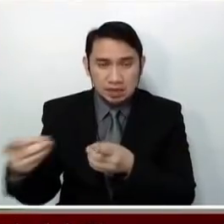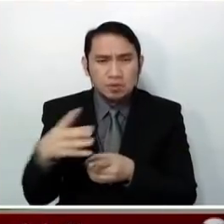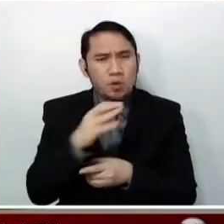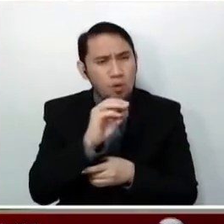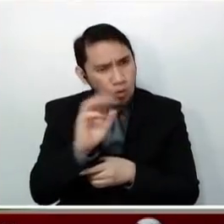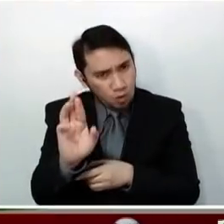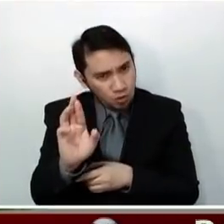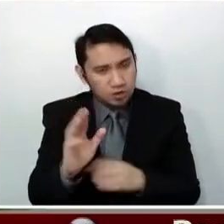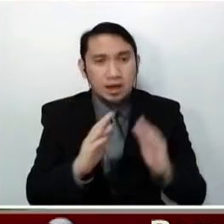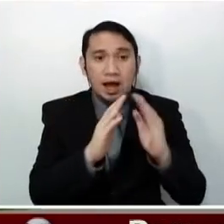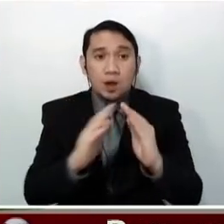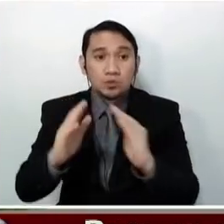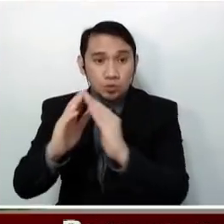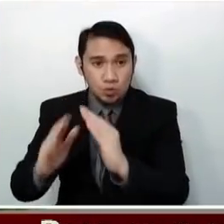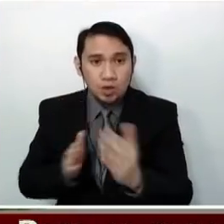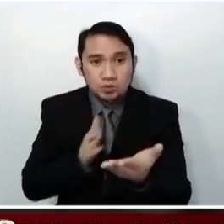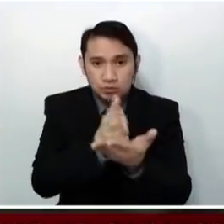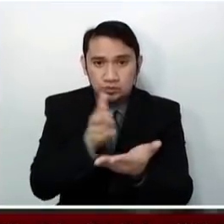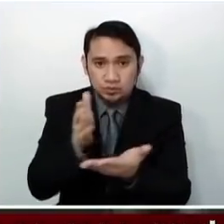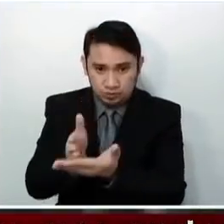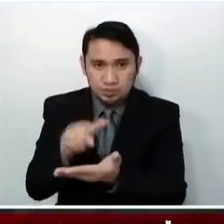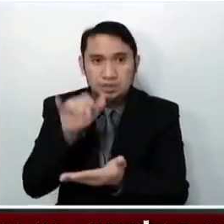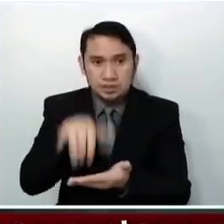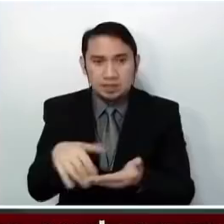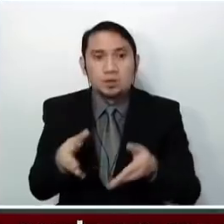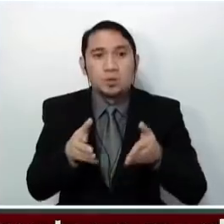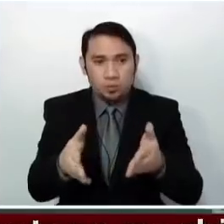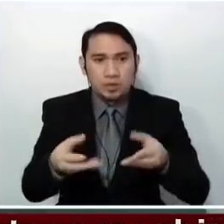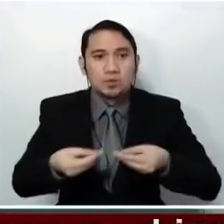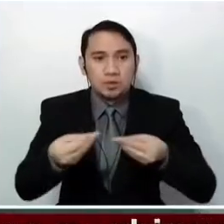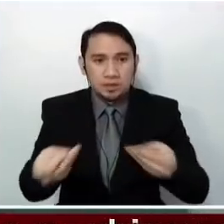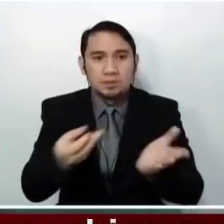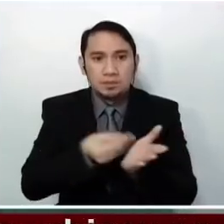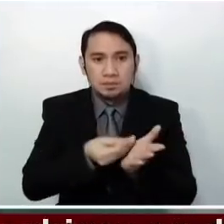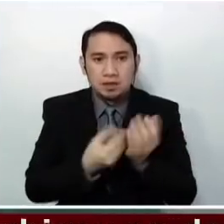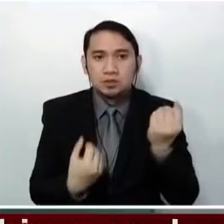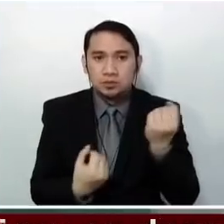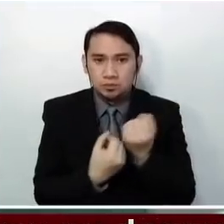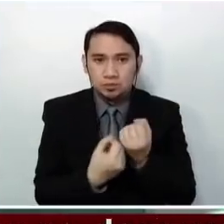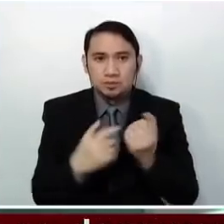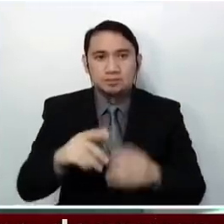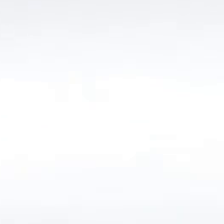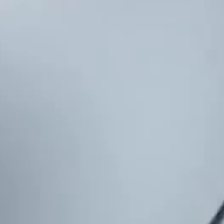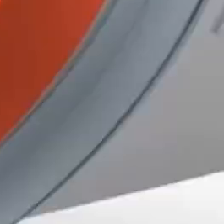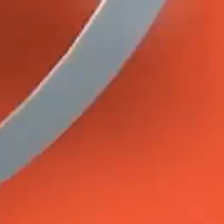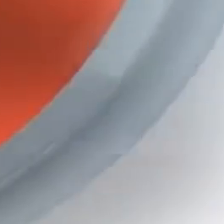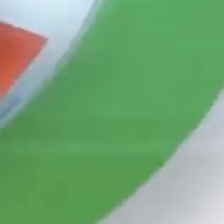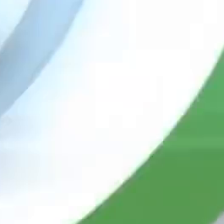house-to-house ang pamamahagi ng ayuda. Ara Perez, ABS-CBN News.